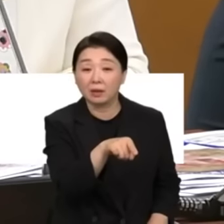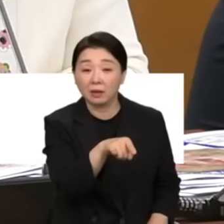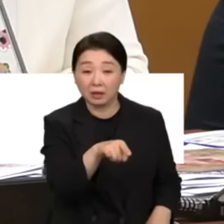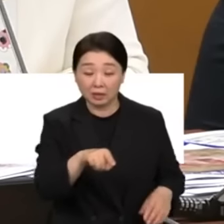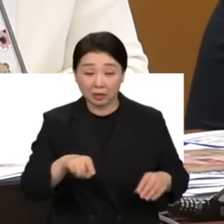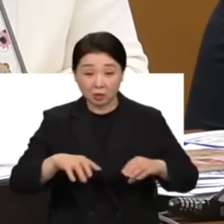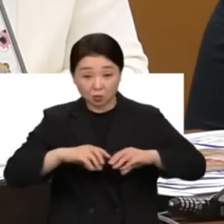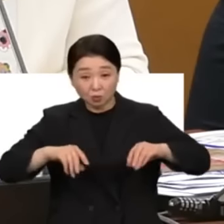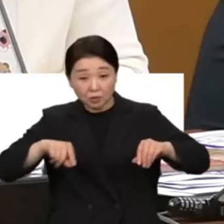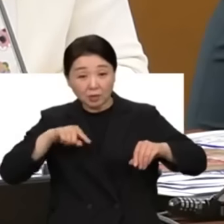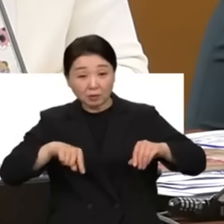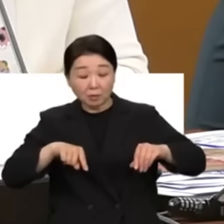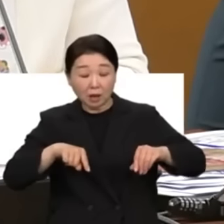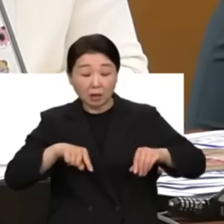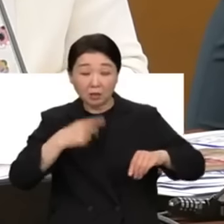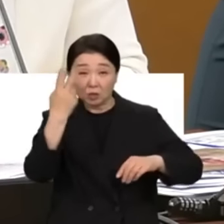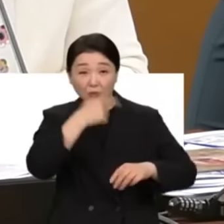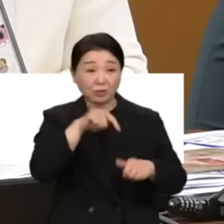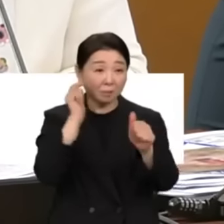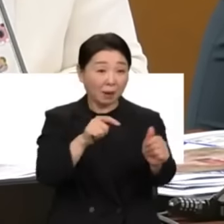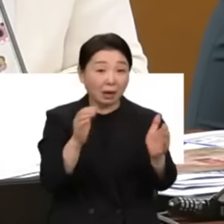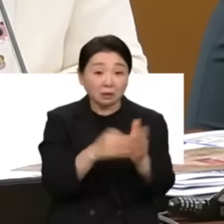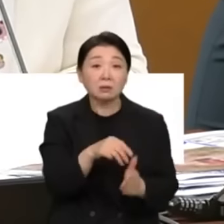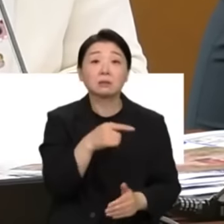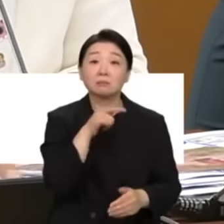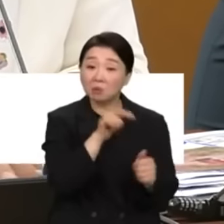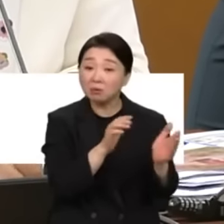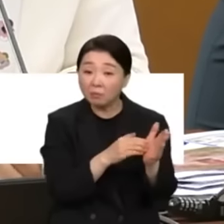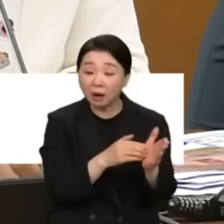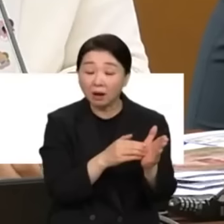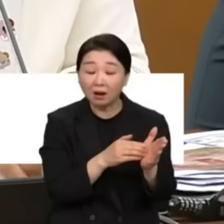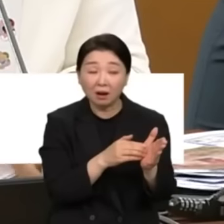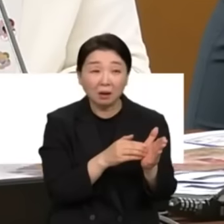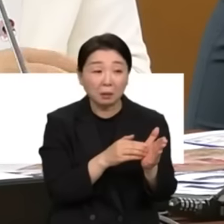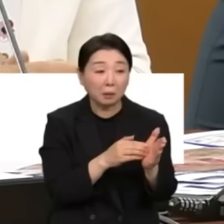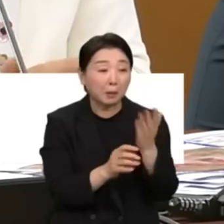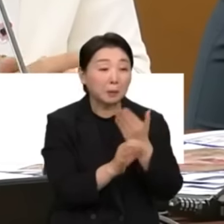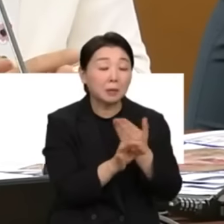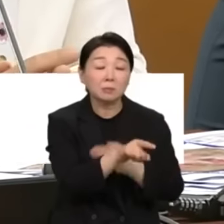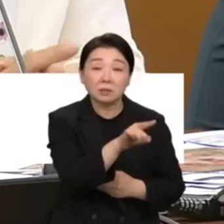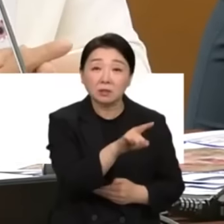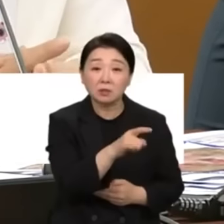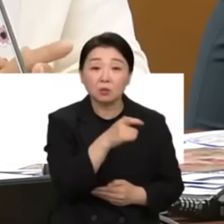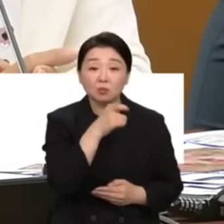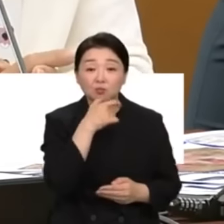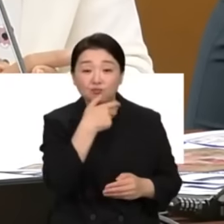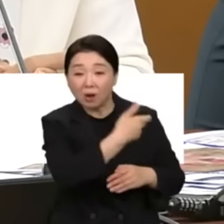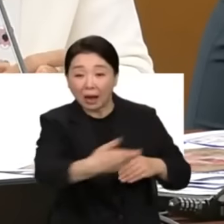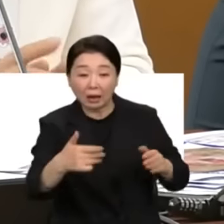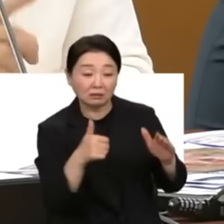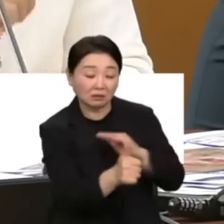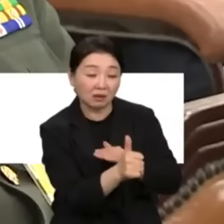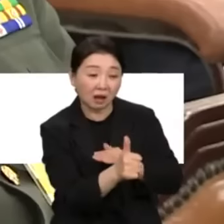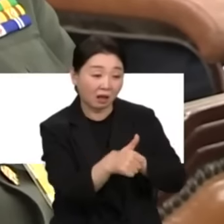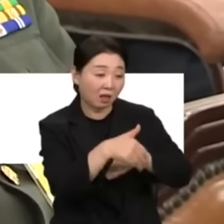땅에서 육지에서만 하라고 했던 작전을 임의로 수중에 들어가서 작전을 한 게 잘못된 겁니다.